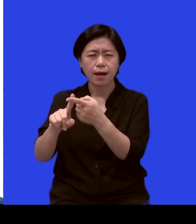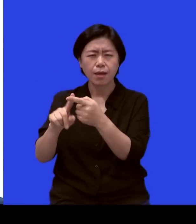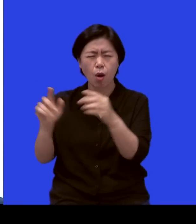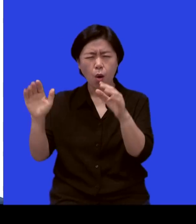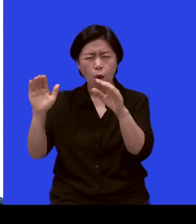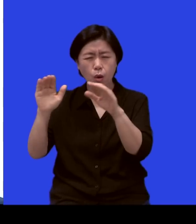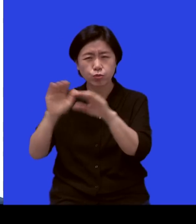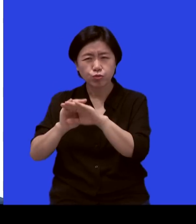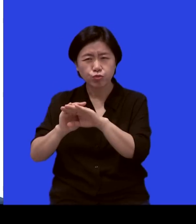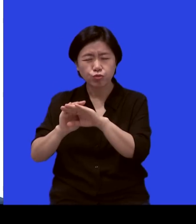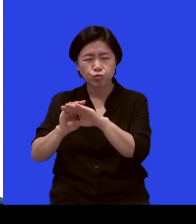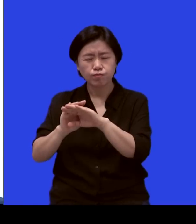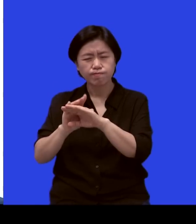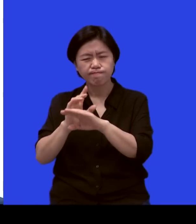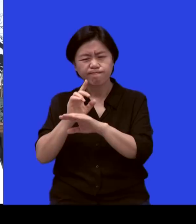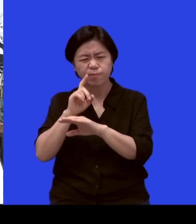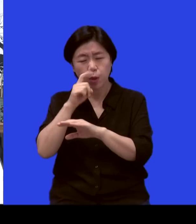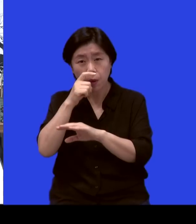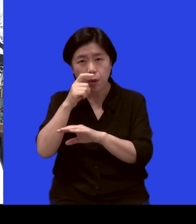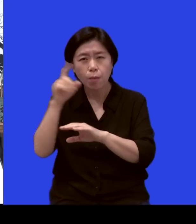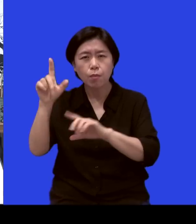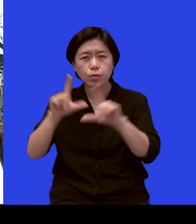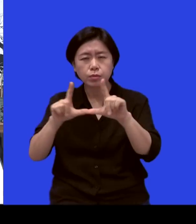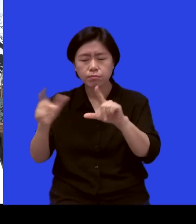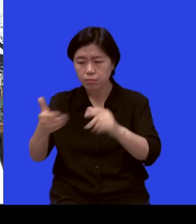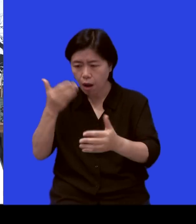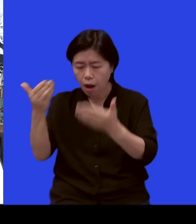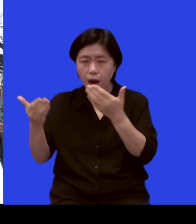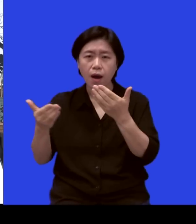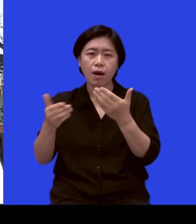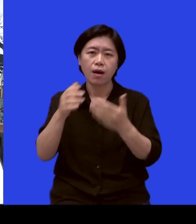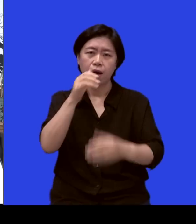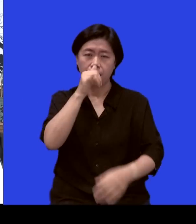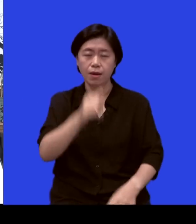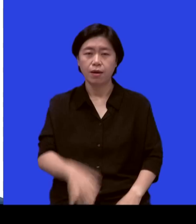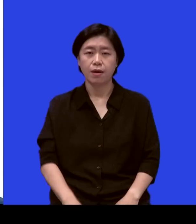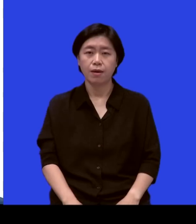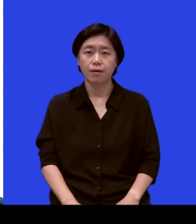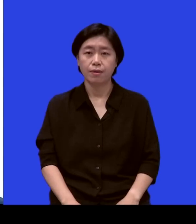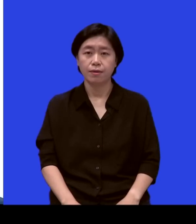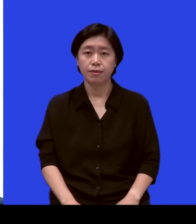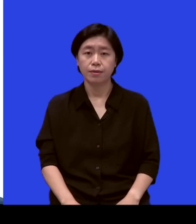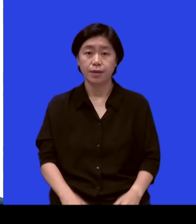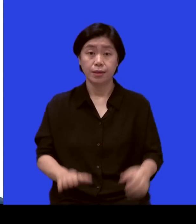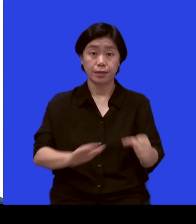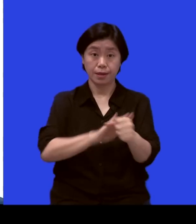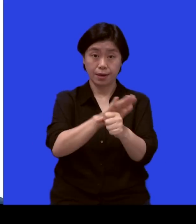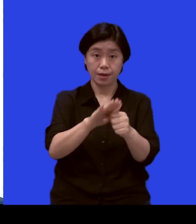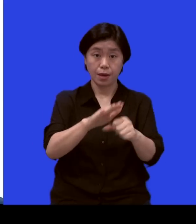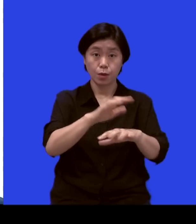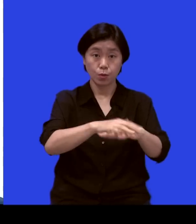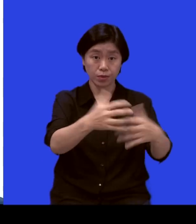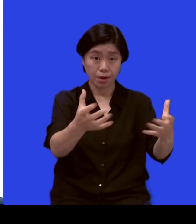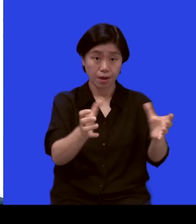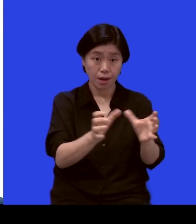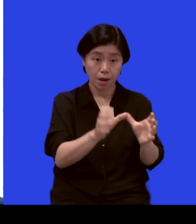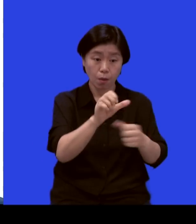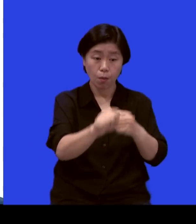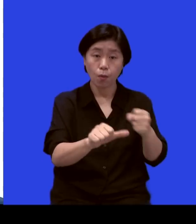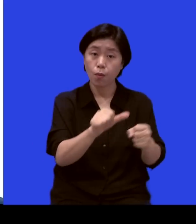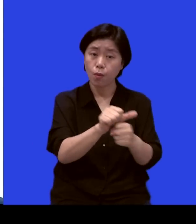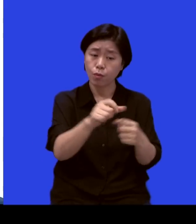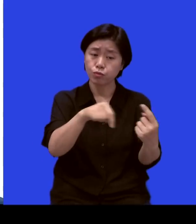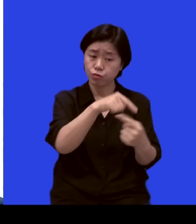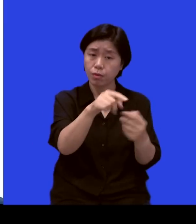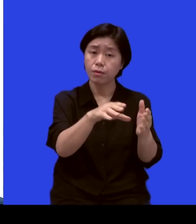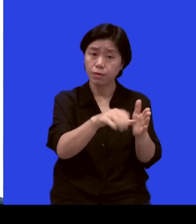구석들을 이렇게 들춰내게 만들어 주신 거예요. 우선은 이제 그 사랑의 농장에서 한 5년 동안 농사하고